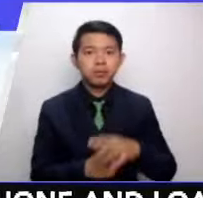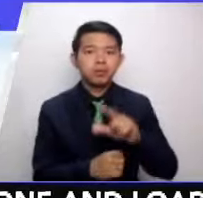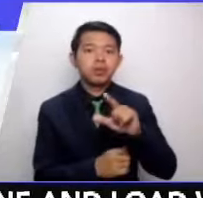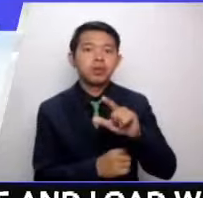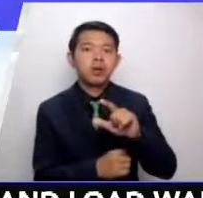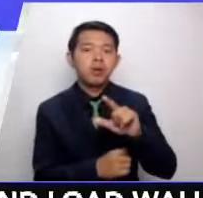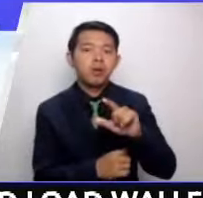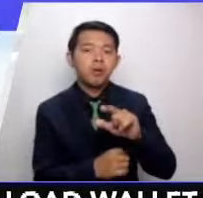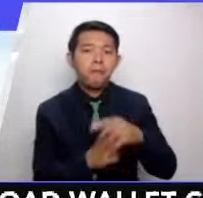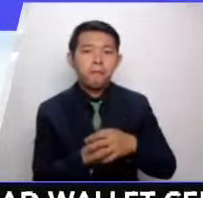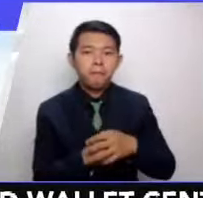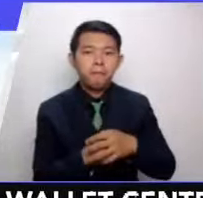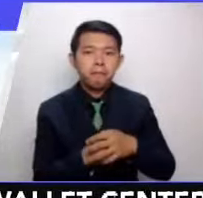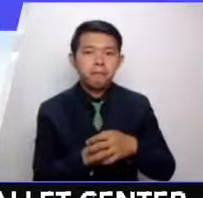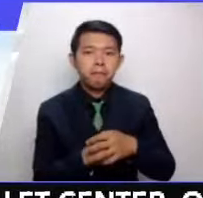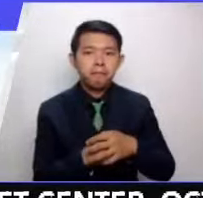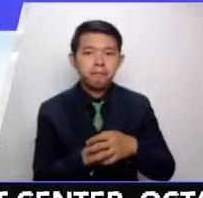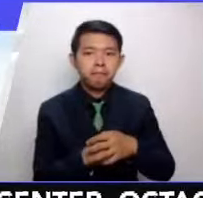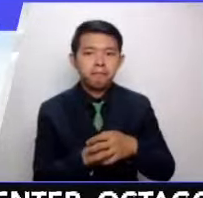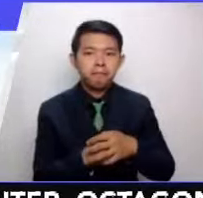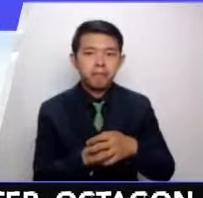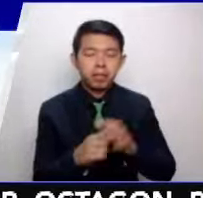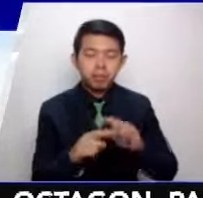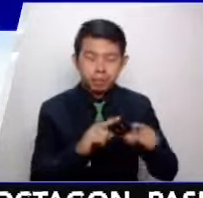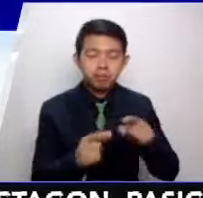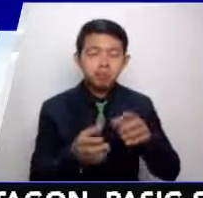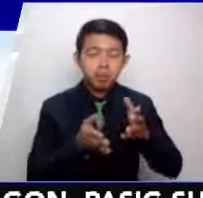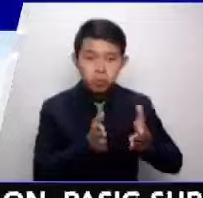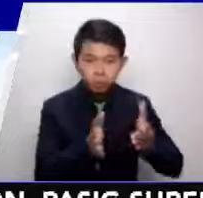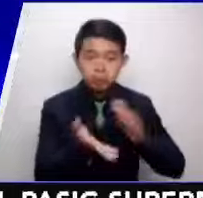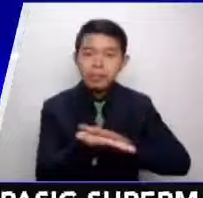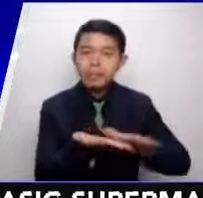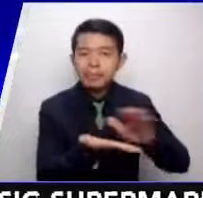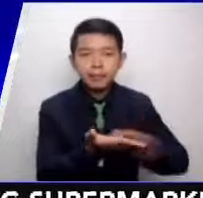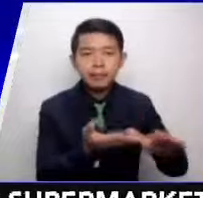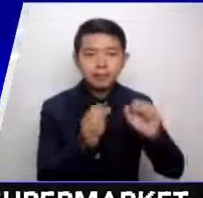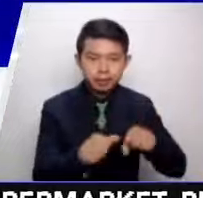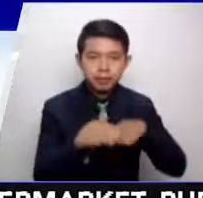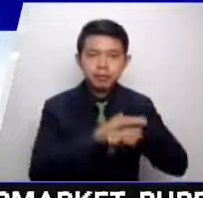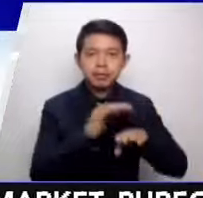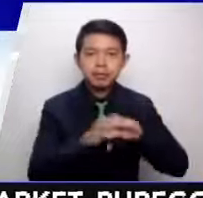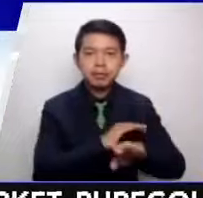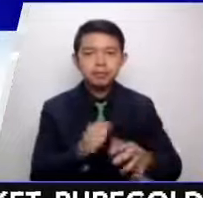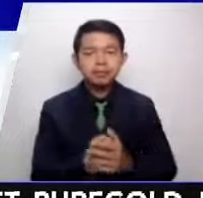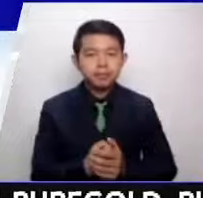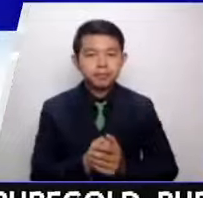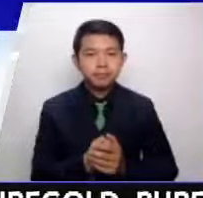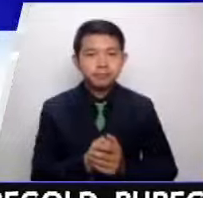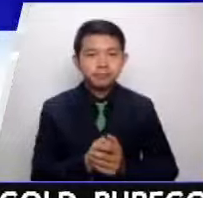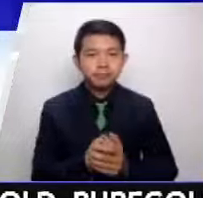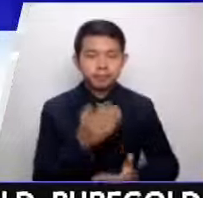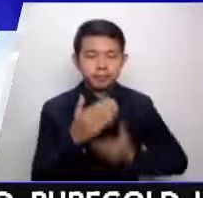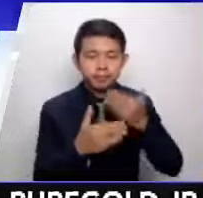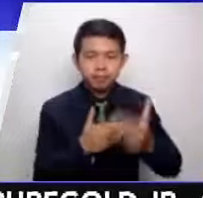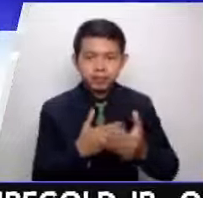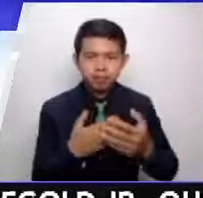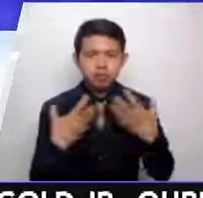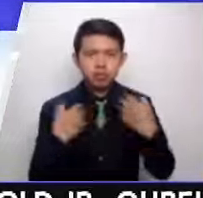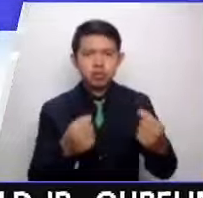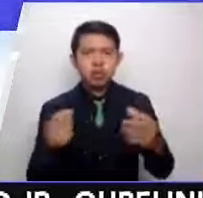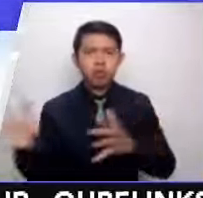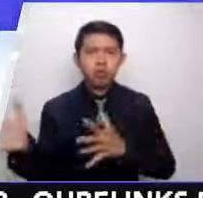oras matapos magsagawa ng clearing operations doon. Malakas na hangin naman ang naranasan sa Lawag, Ilocos Norte.